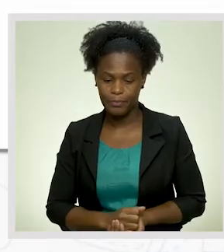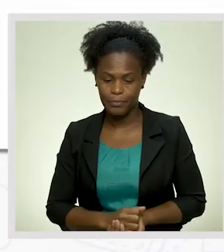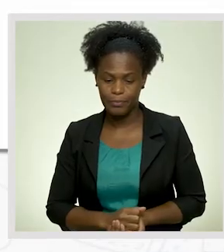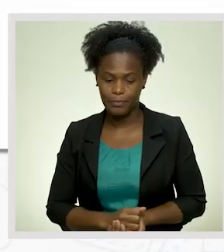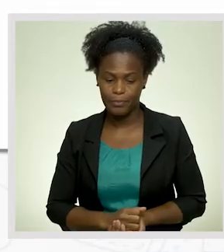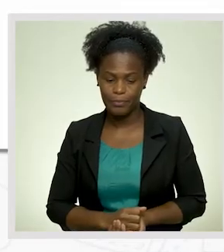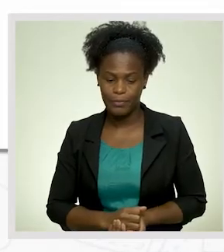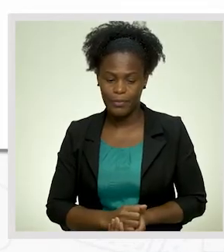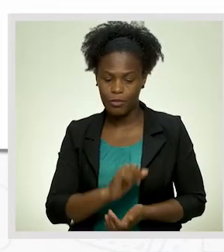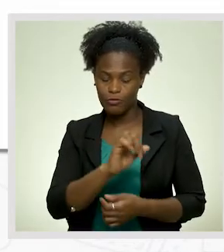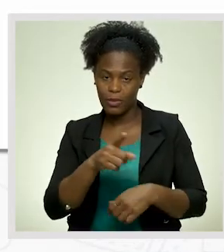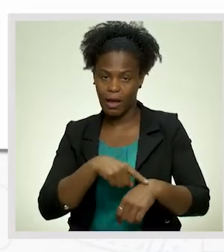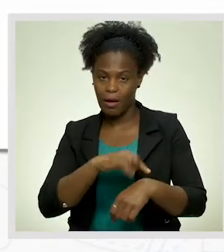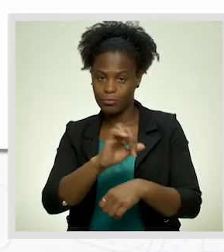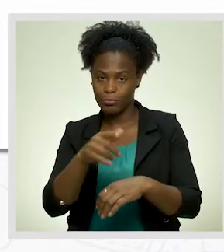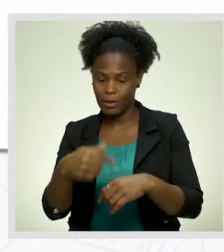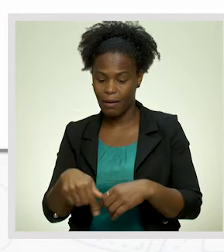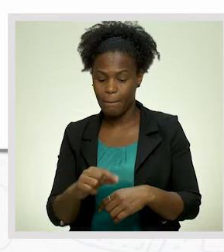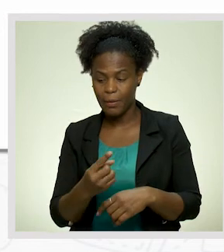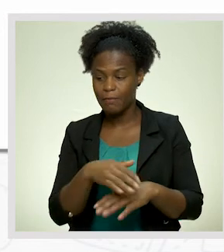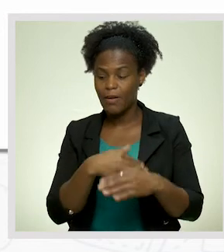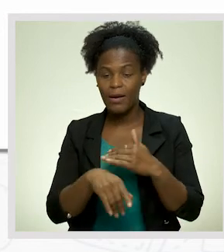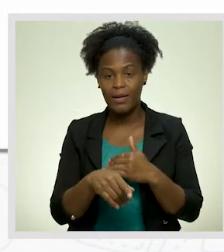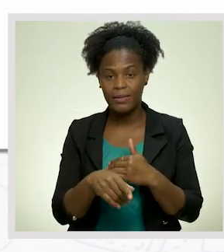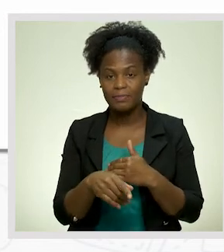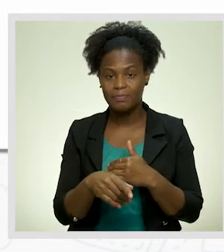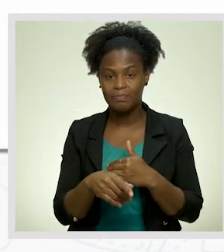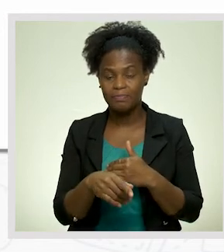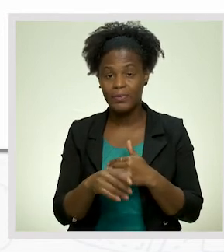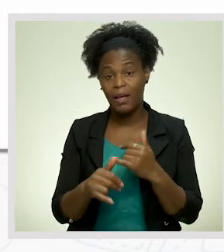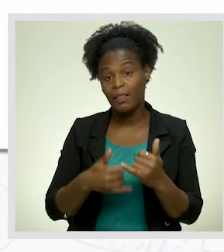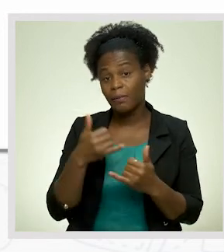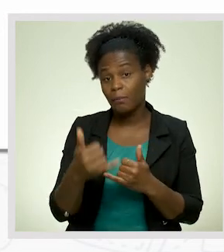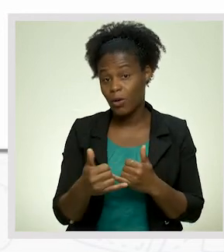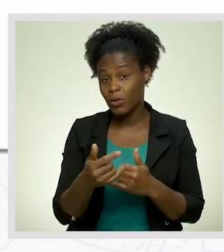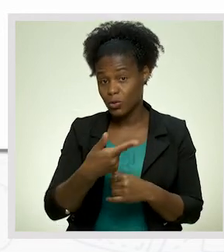Je vous laisse un temps pour faire et